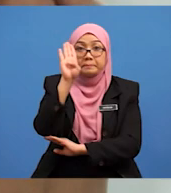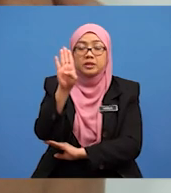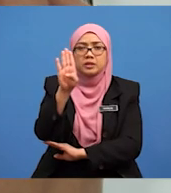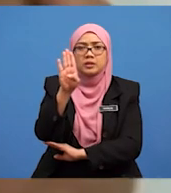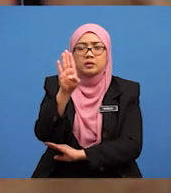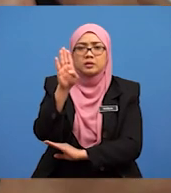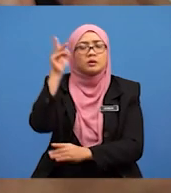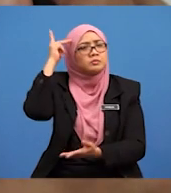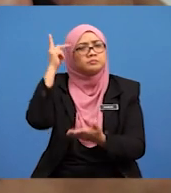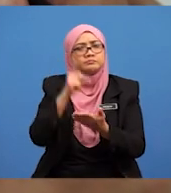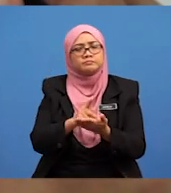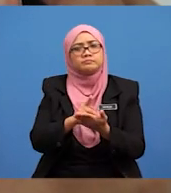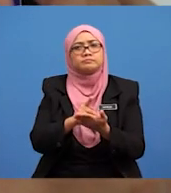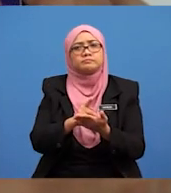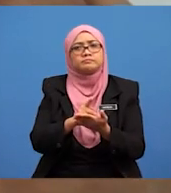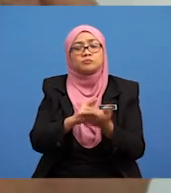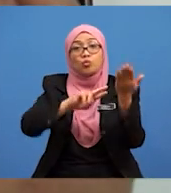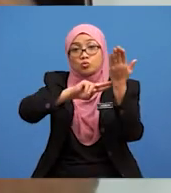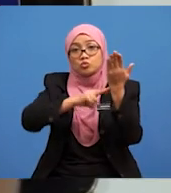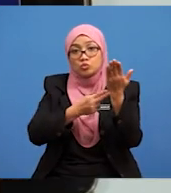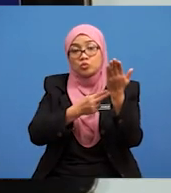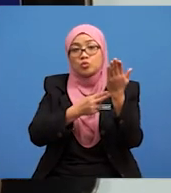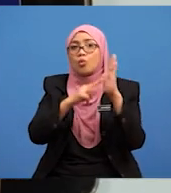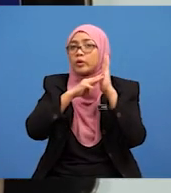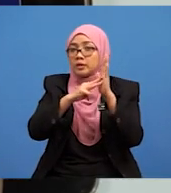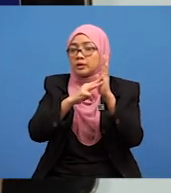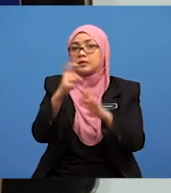B. Kenal pasti unsur yang diwakili oleh X.